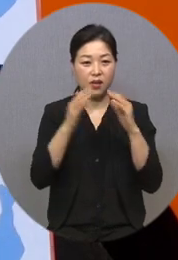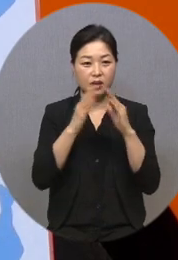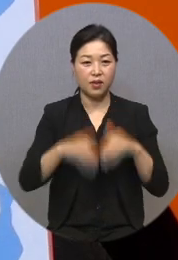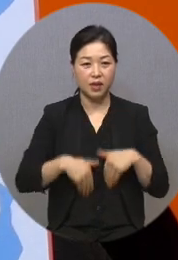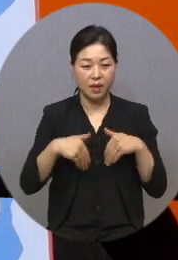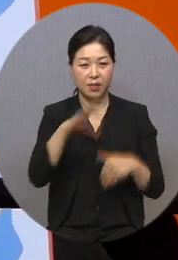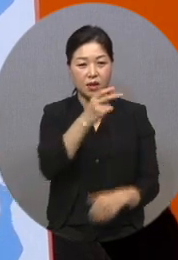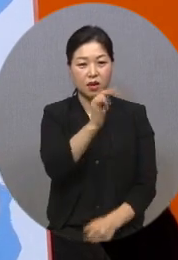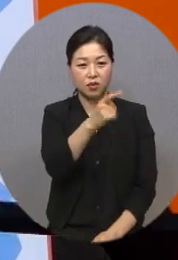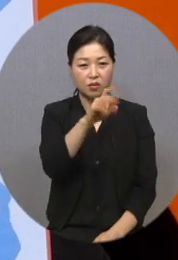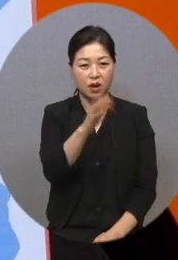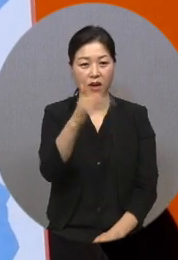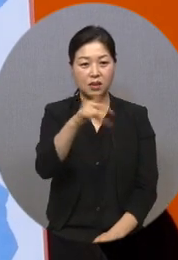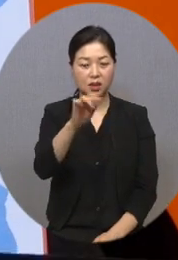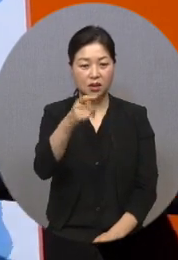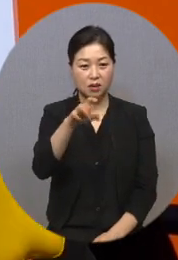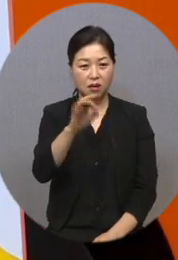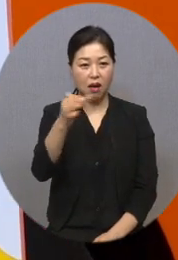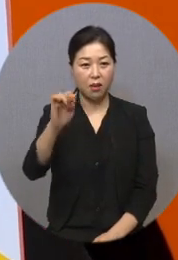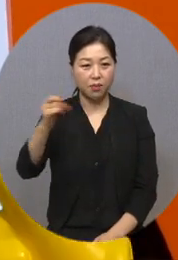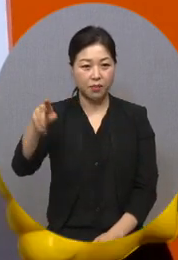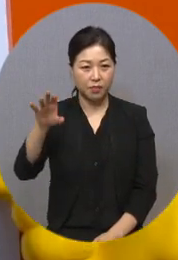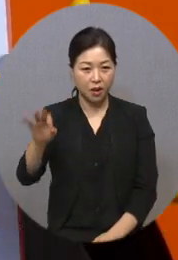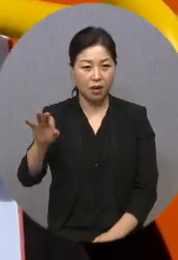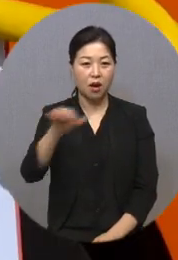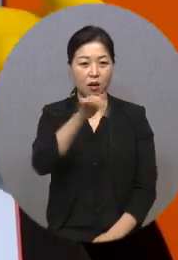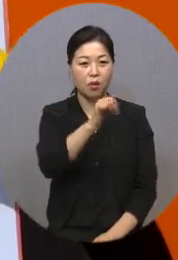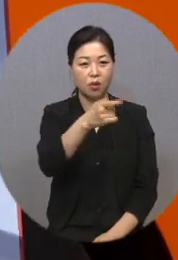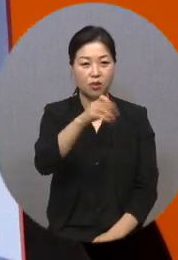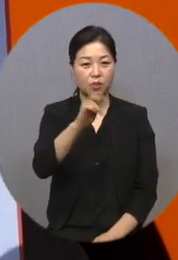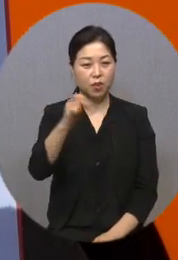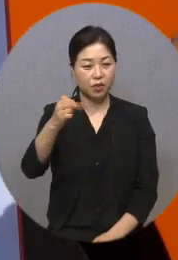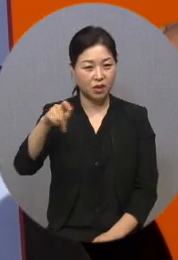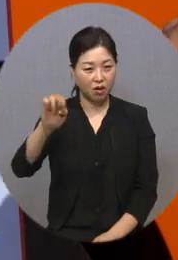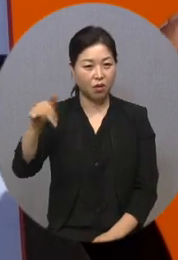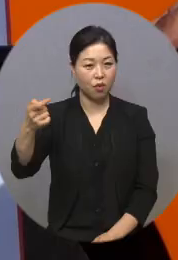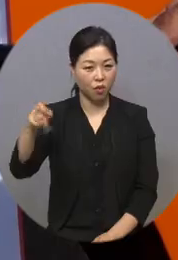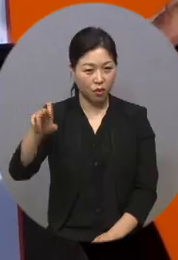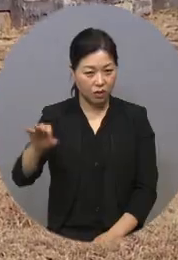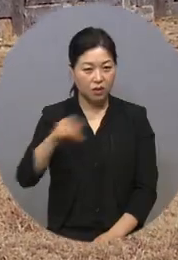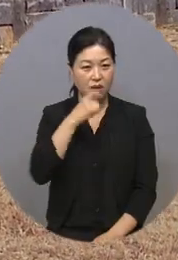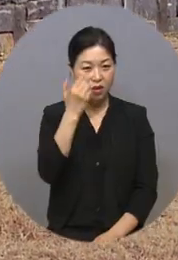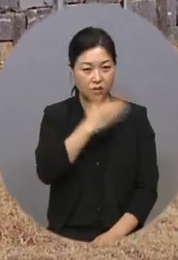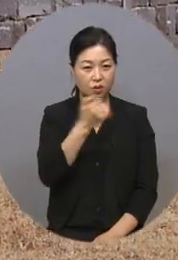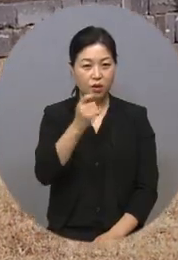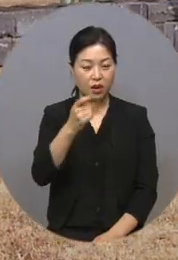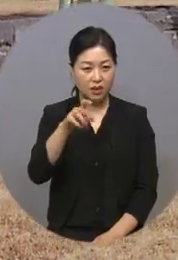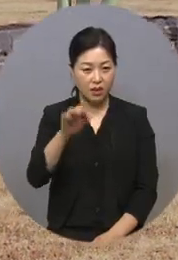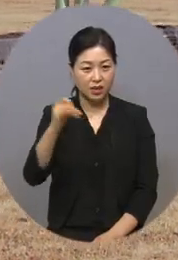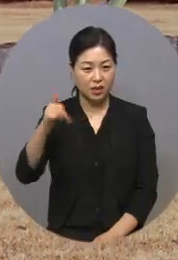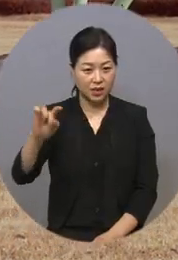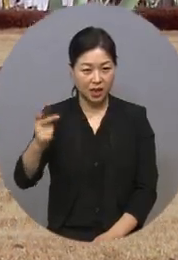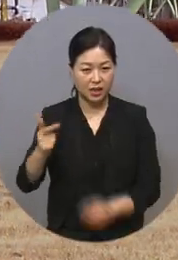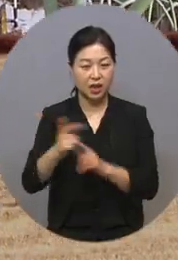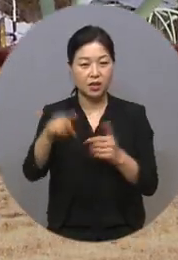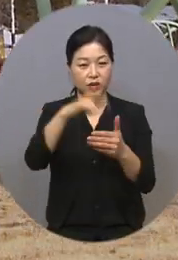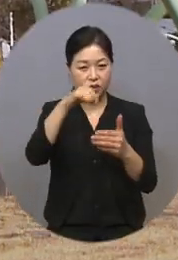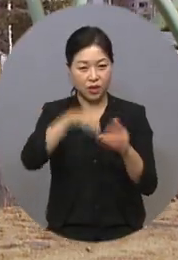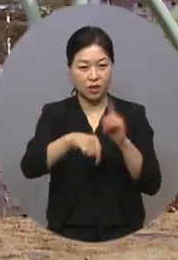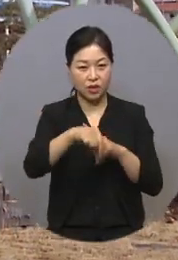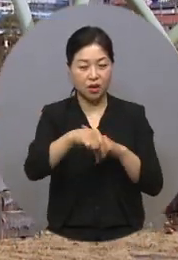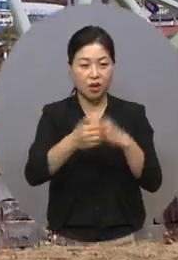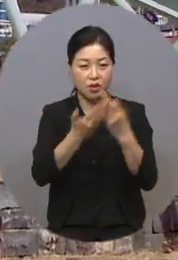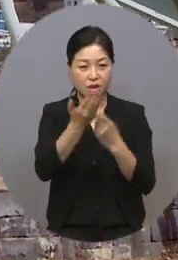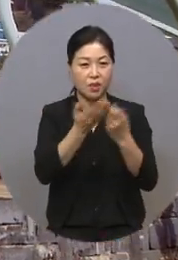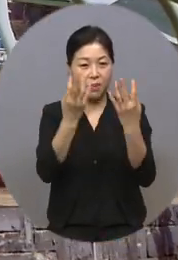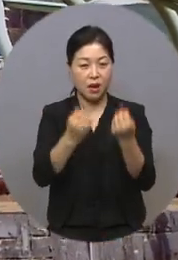영광장성 한평영암 화순강진 장흥보성 고흥여수 광양 신안 중에서 섬이 많기로